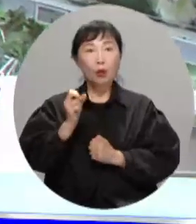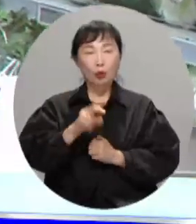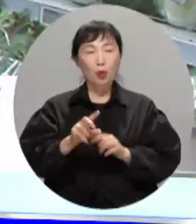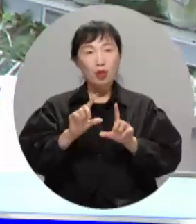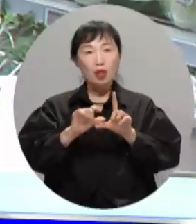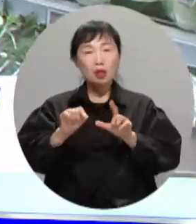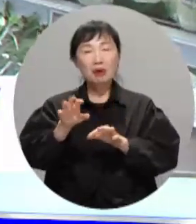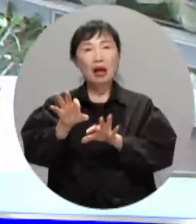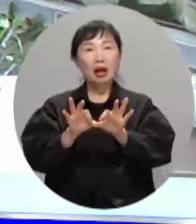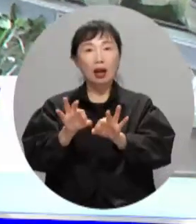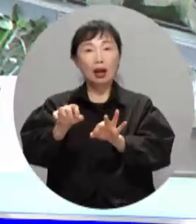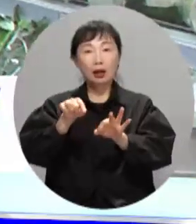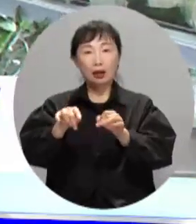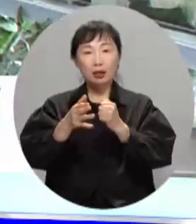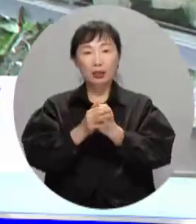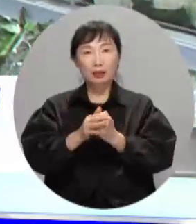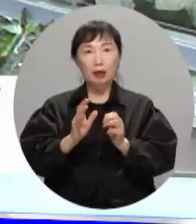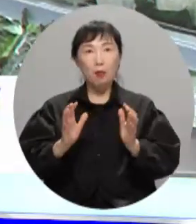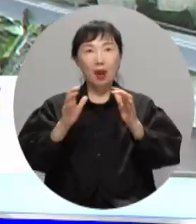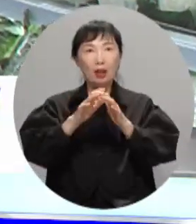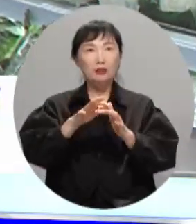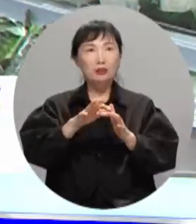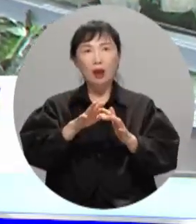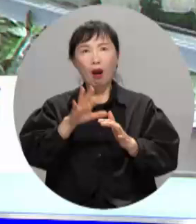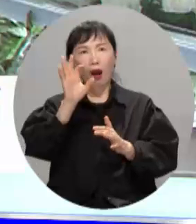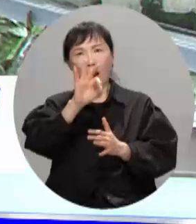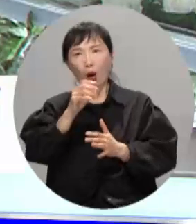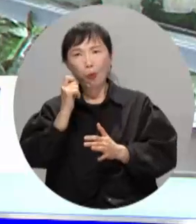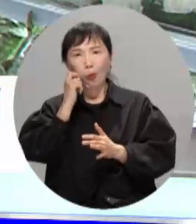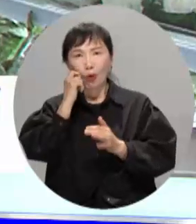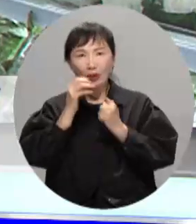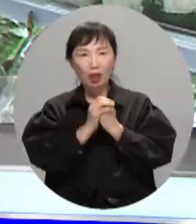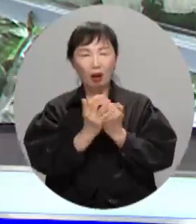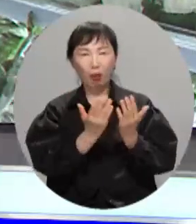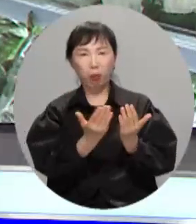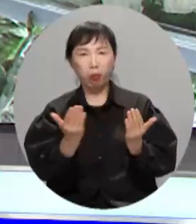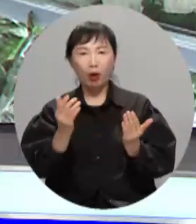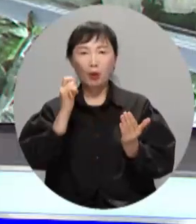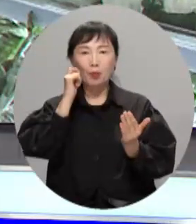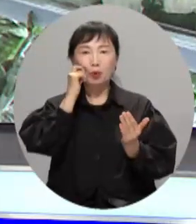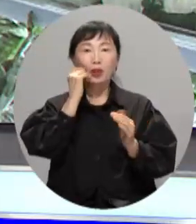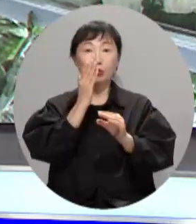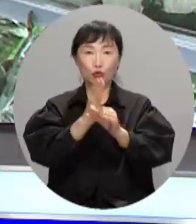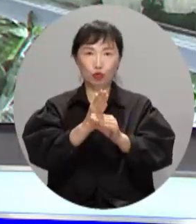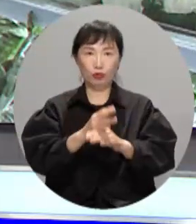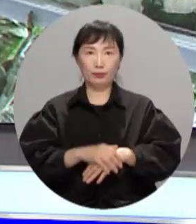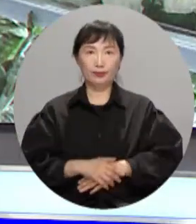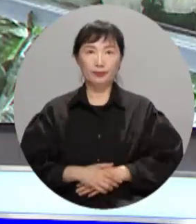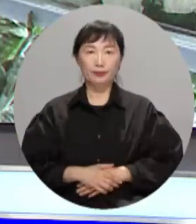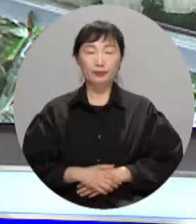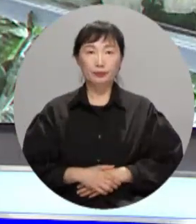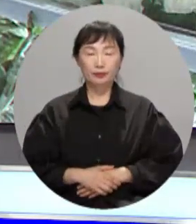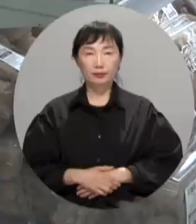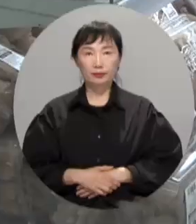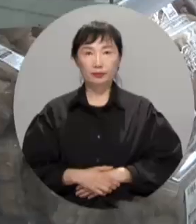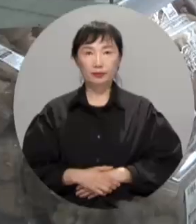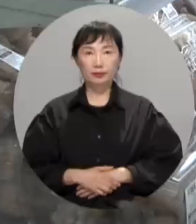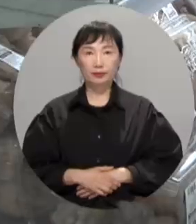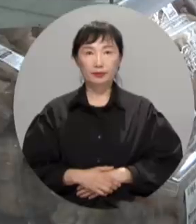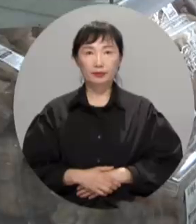일부 매장에서는 배추를 구하지 못해 진열조차 못하고 있습니다. 이종유 기자입니다.